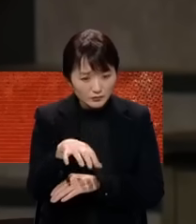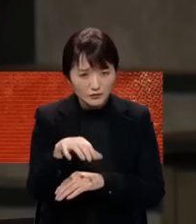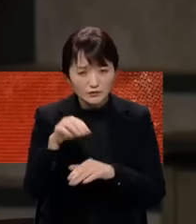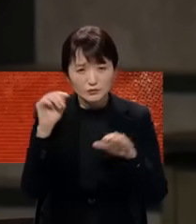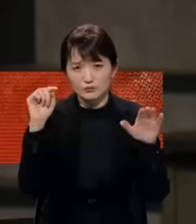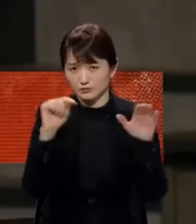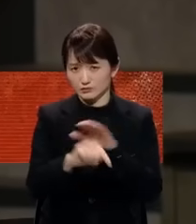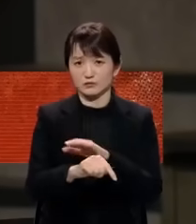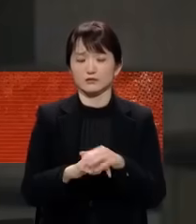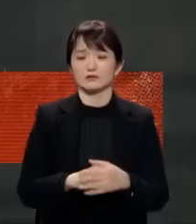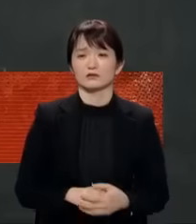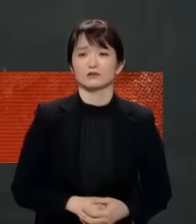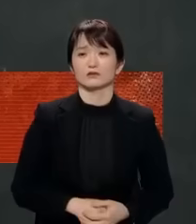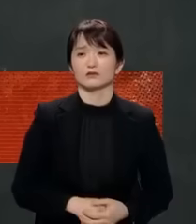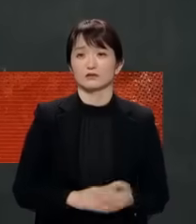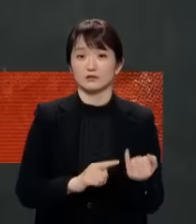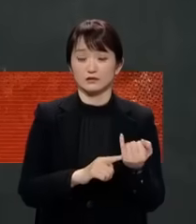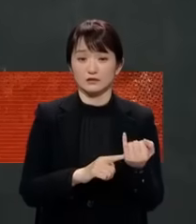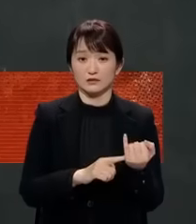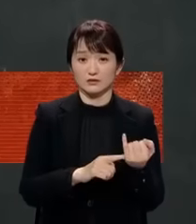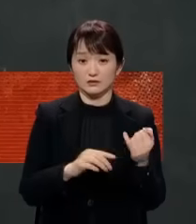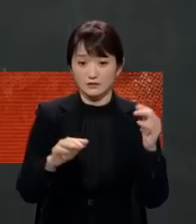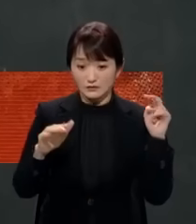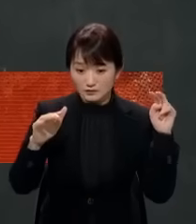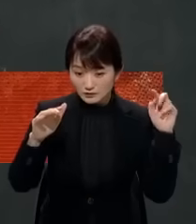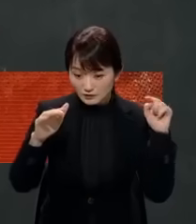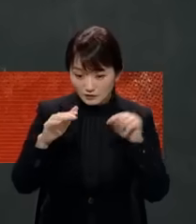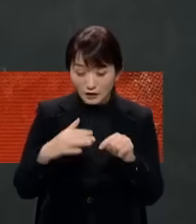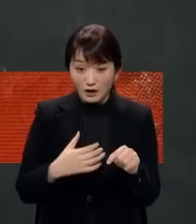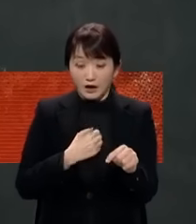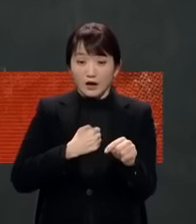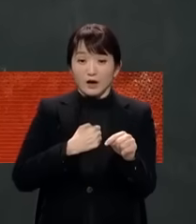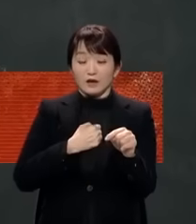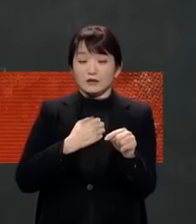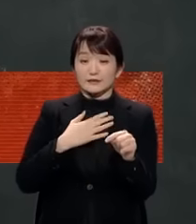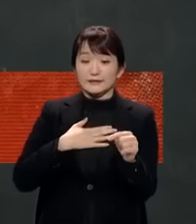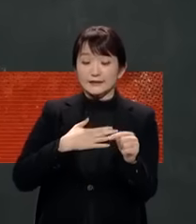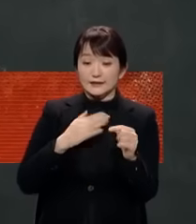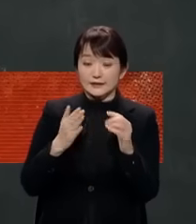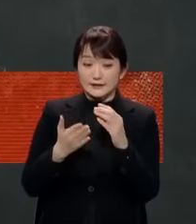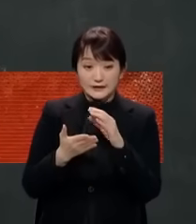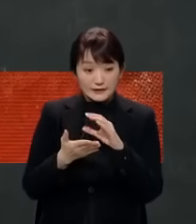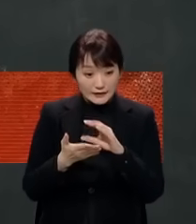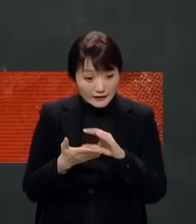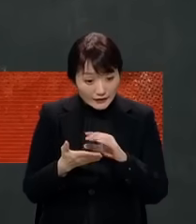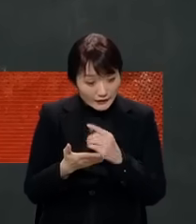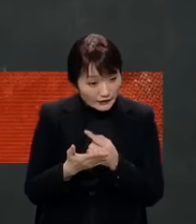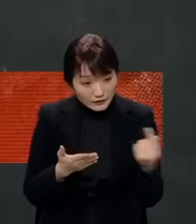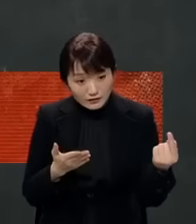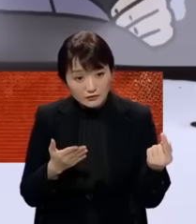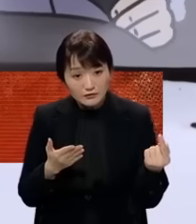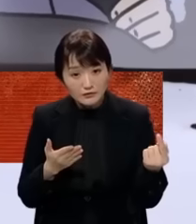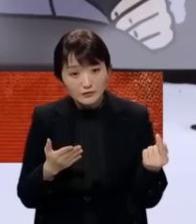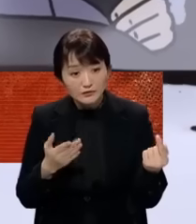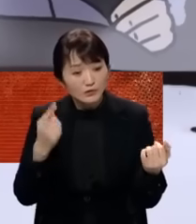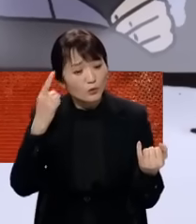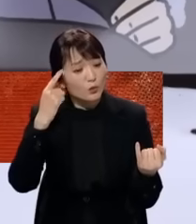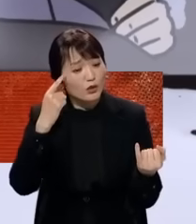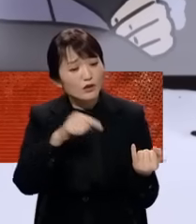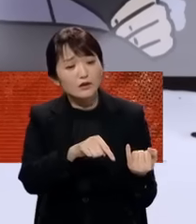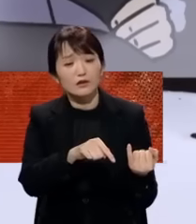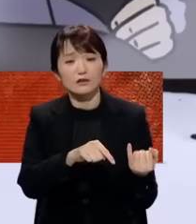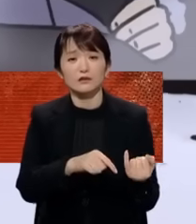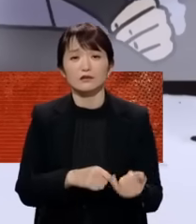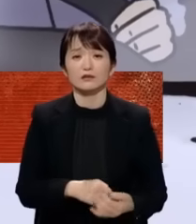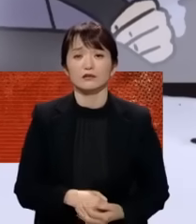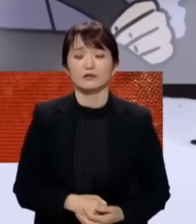데려간 건데 거기서 이제 얘도 놀라니까 어 저 가야 돼요라고 얘기를 하면서 방을 나가려고 했더니 왜 가야 되는데 왜라고 얘기를